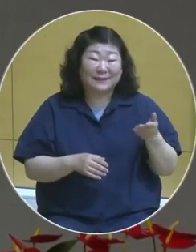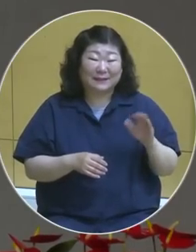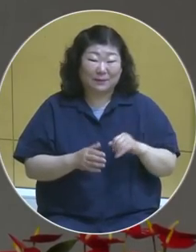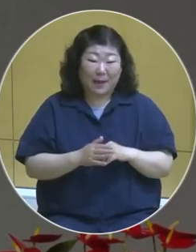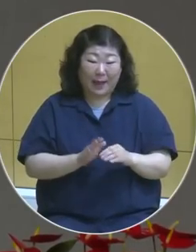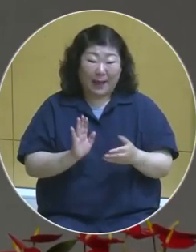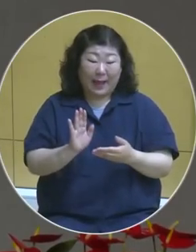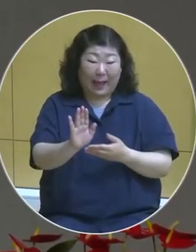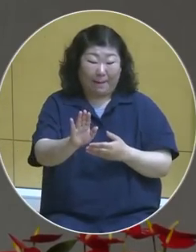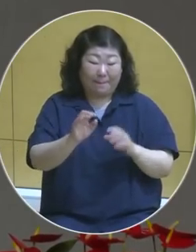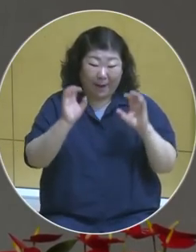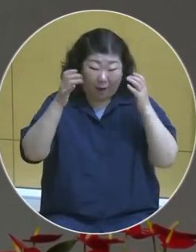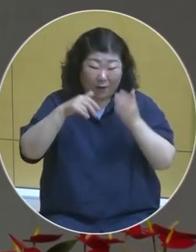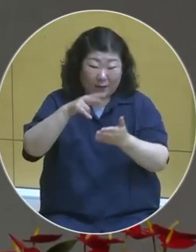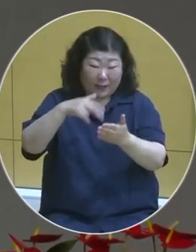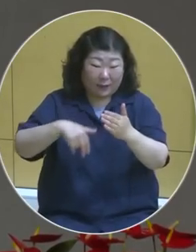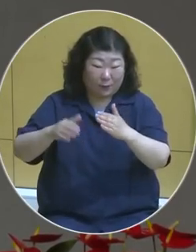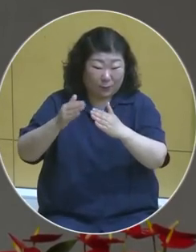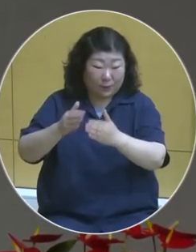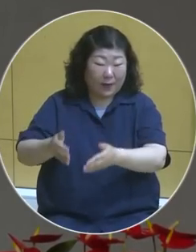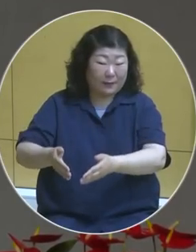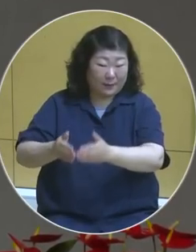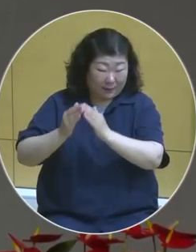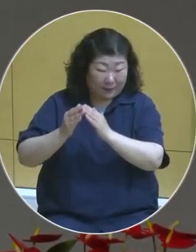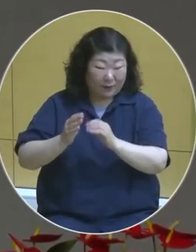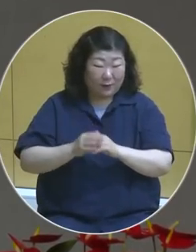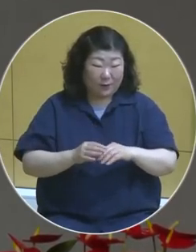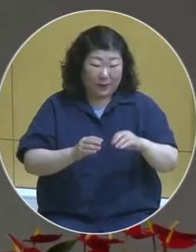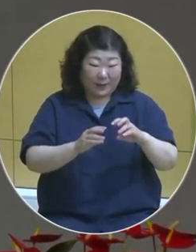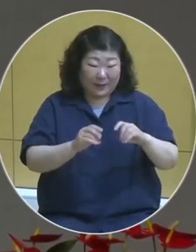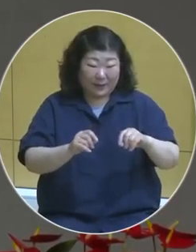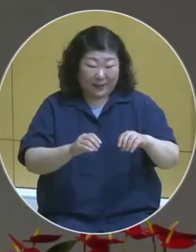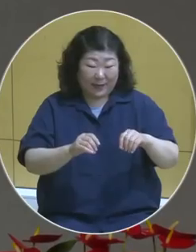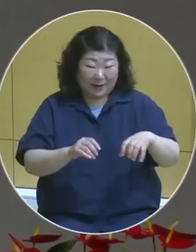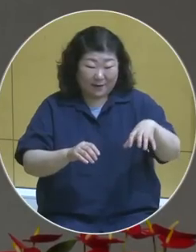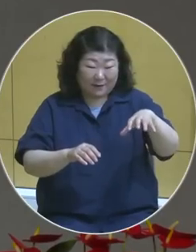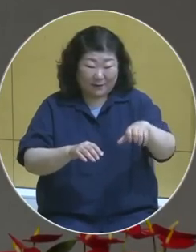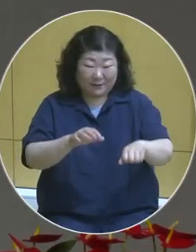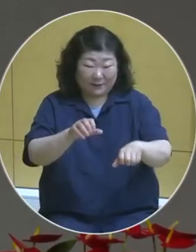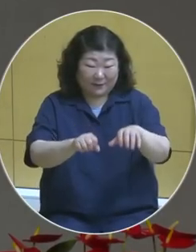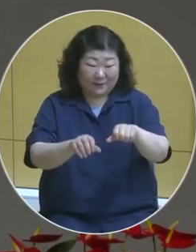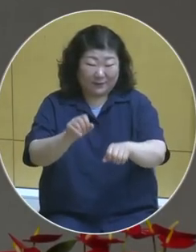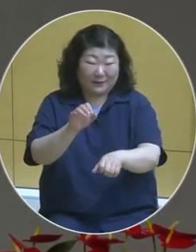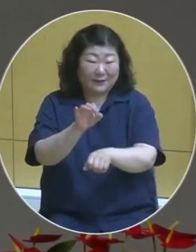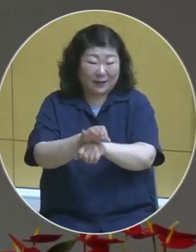어린이 도서관 만들어진 것, 이 앞에 땅을 구입하는 것부터 시작해서